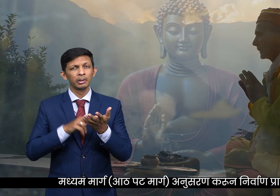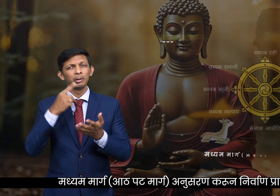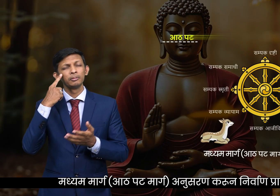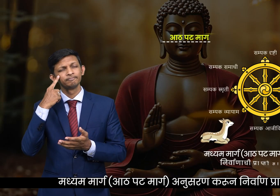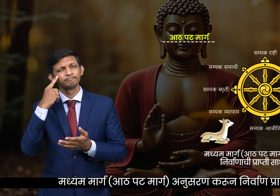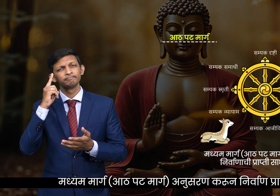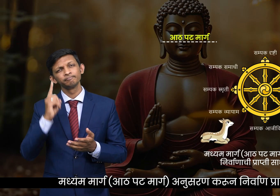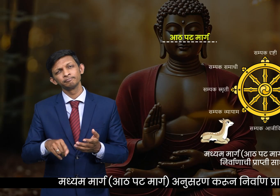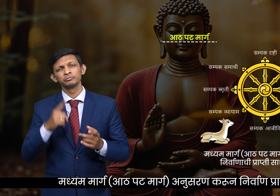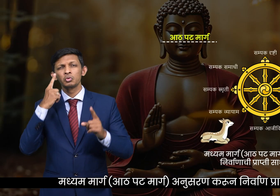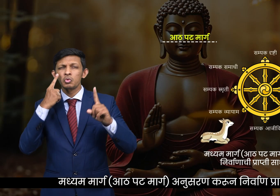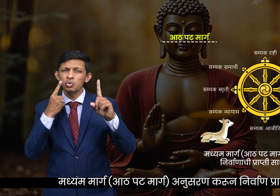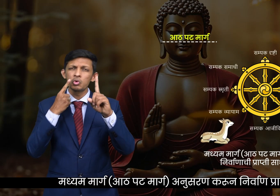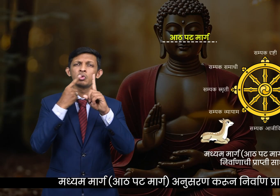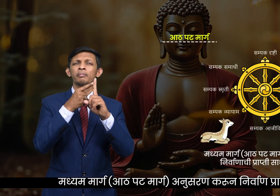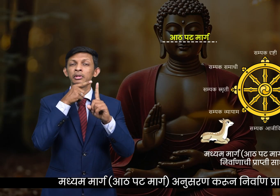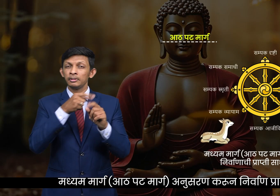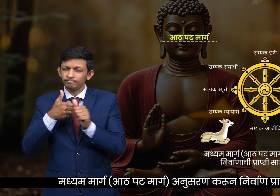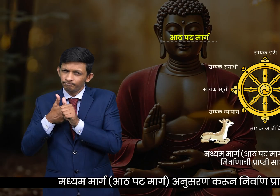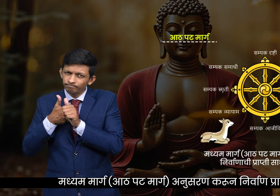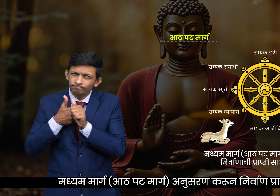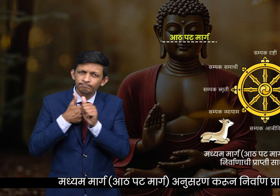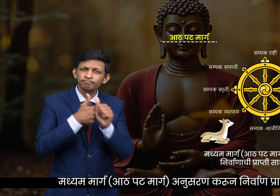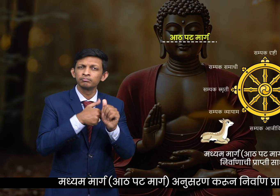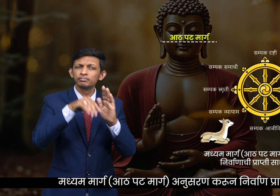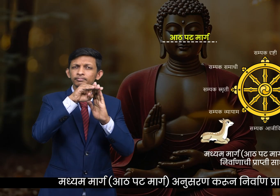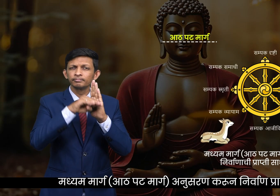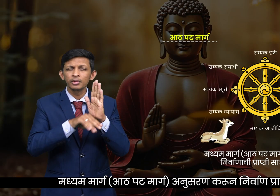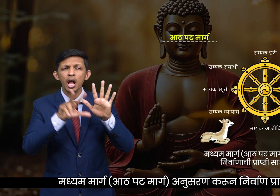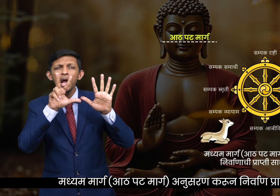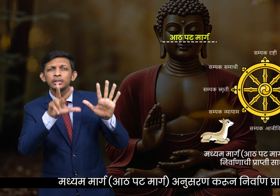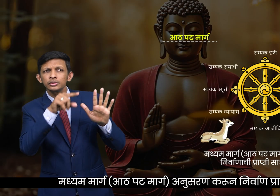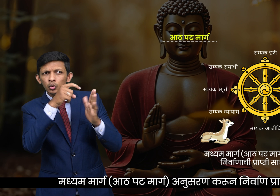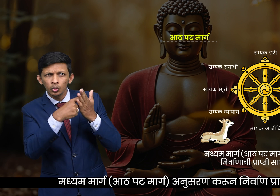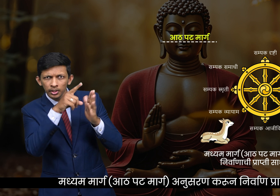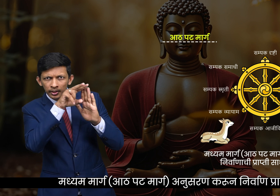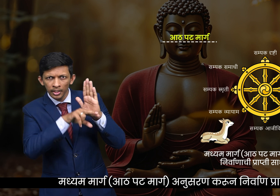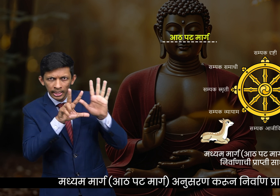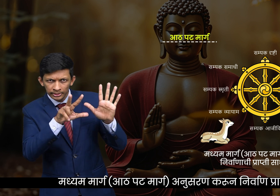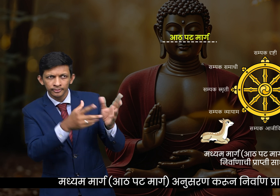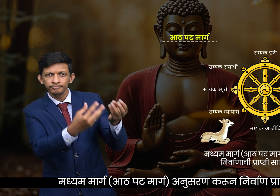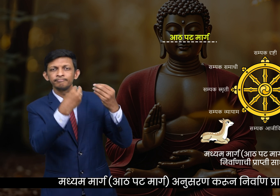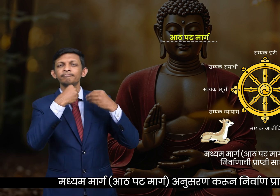मध्यम मार्ग, 8 पट मार्ग अनुसरण करून निर्वाण प्राप्त करता येतो.